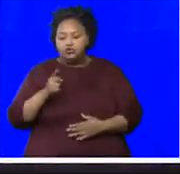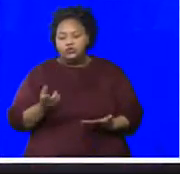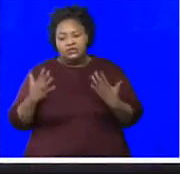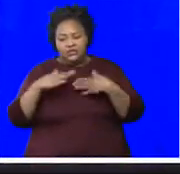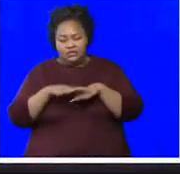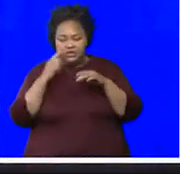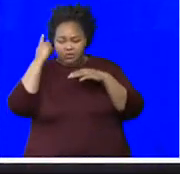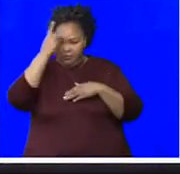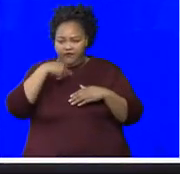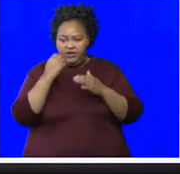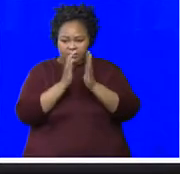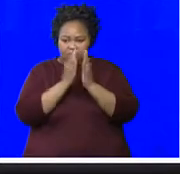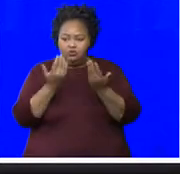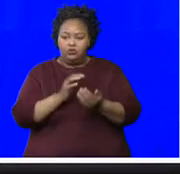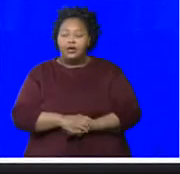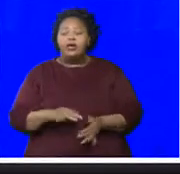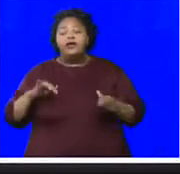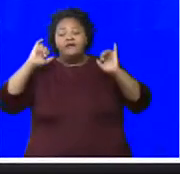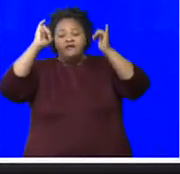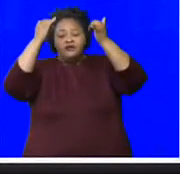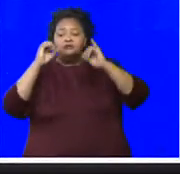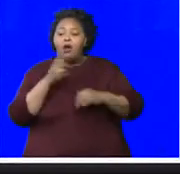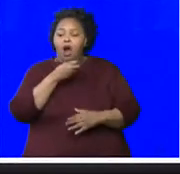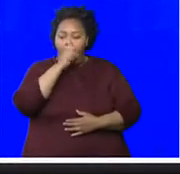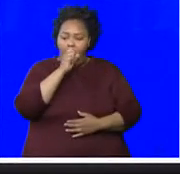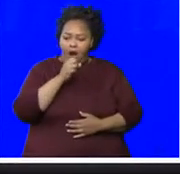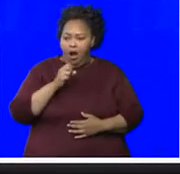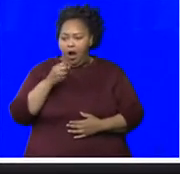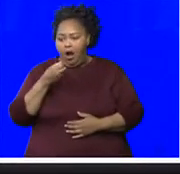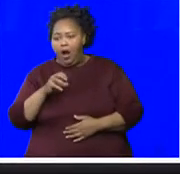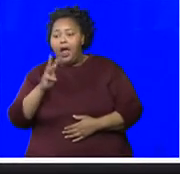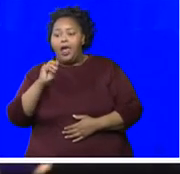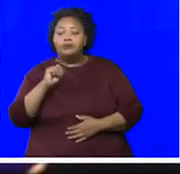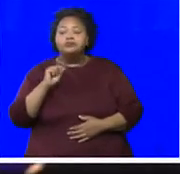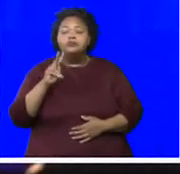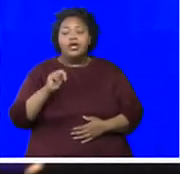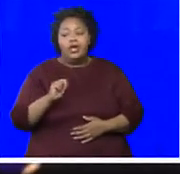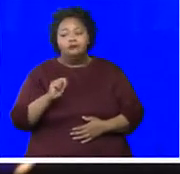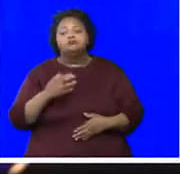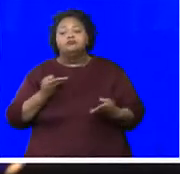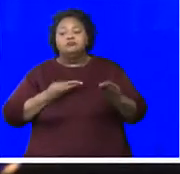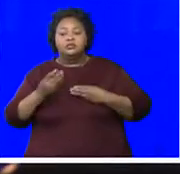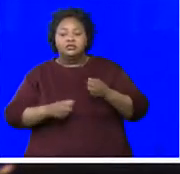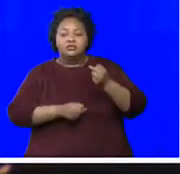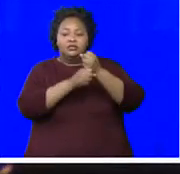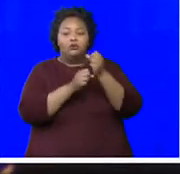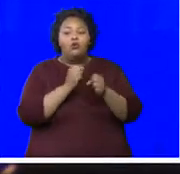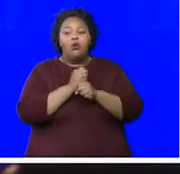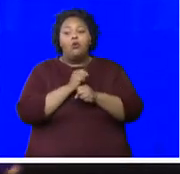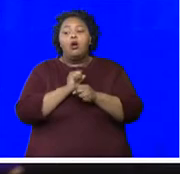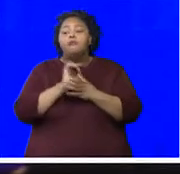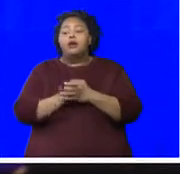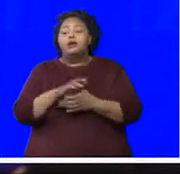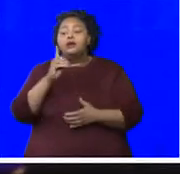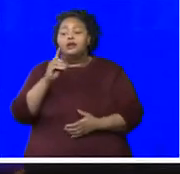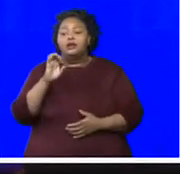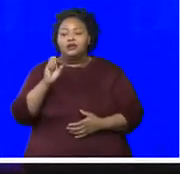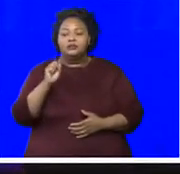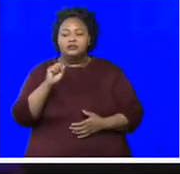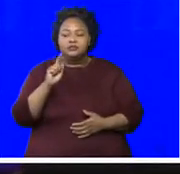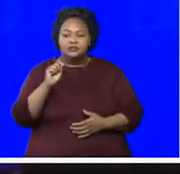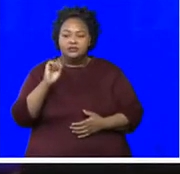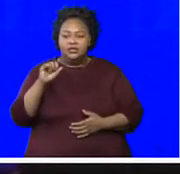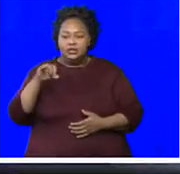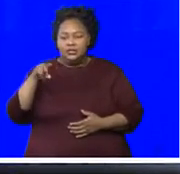angqondvomshina. Umcimbi we-I Praise Festival oqhutshwa inkampani i-MTN ngekubambisana ne-Destiny Music Group.